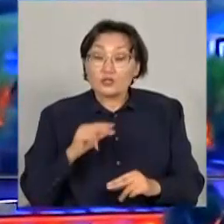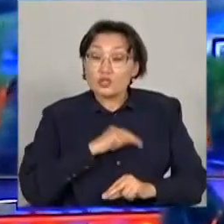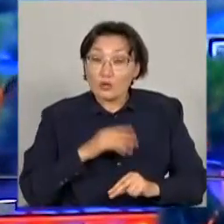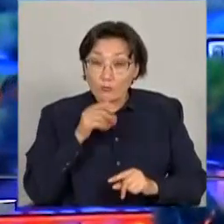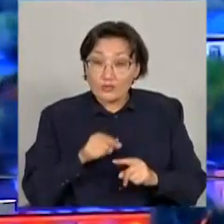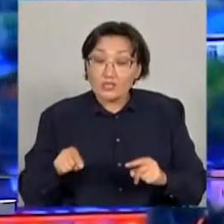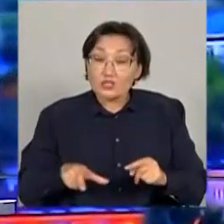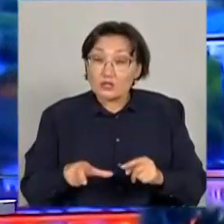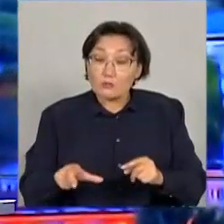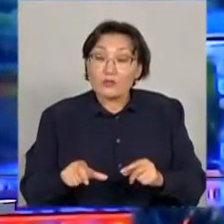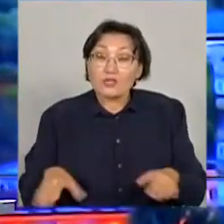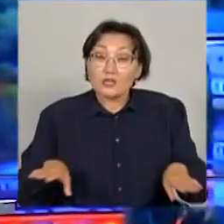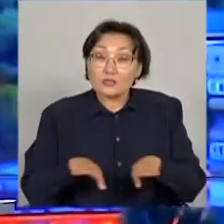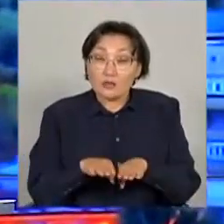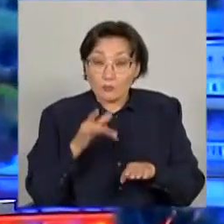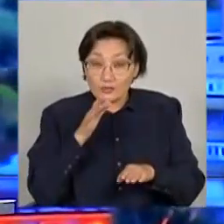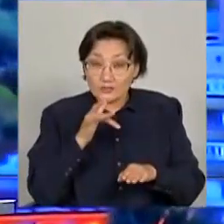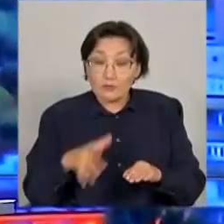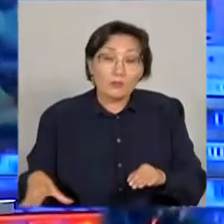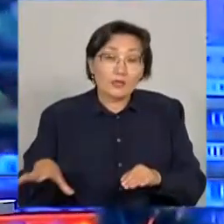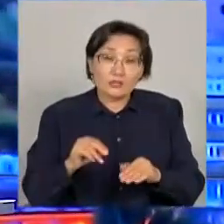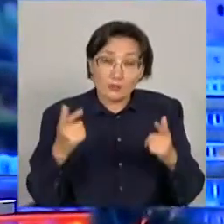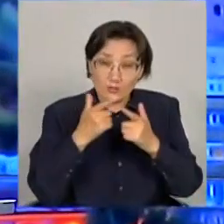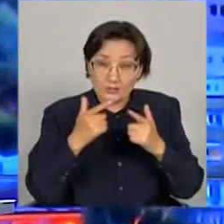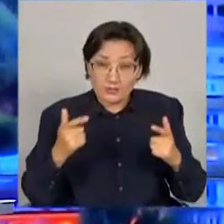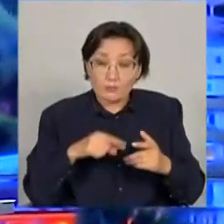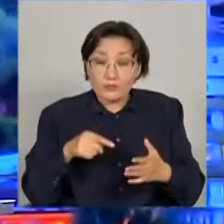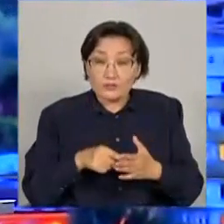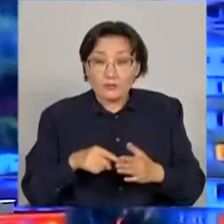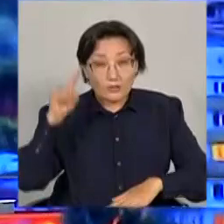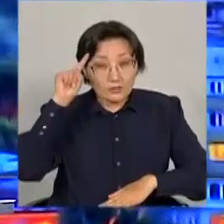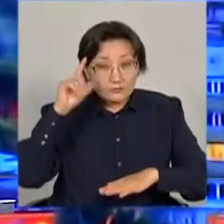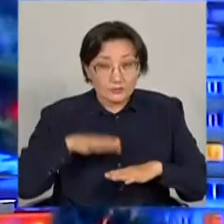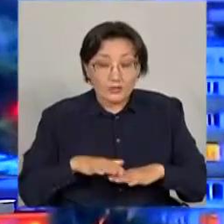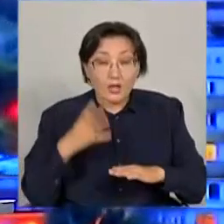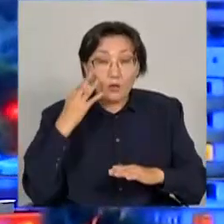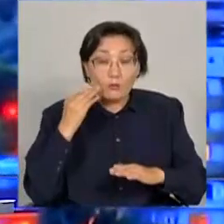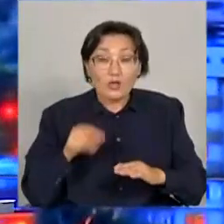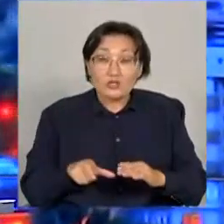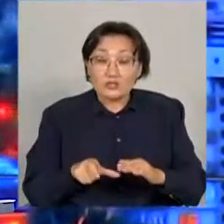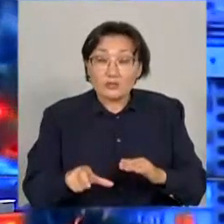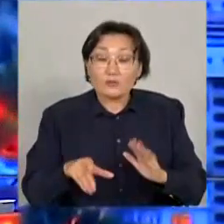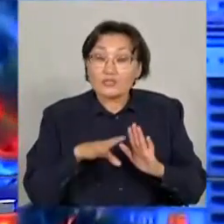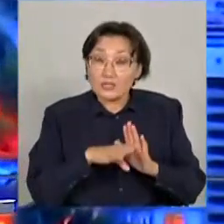барысы мен көшелердің жабылу уақыты жайындағы барлық ақпаратты қалалық әкімдік ашқан Алматы жолы